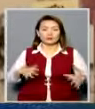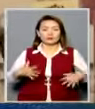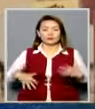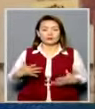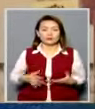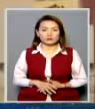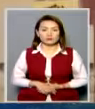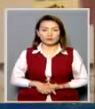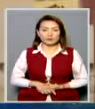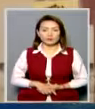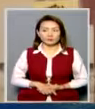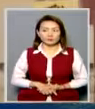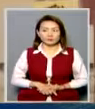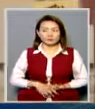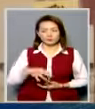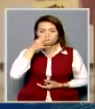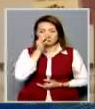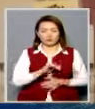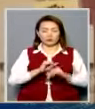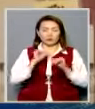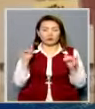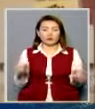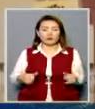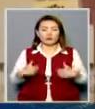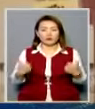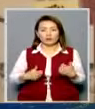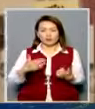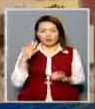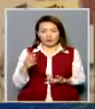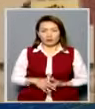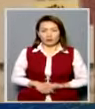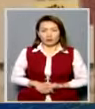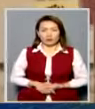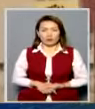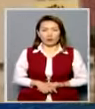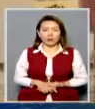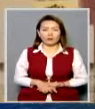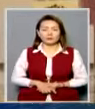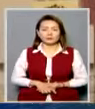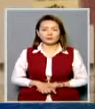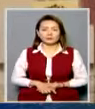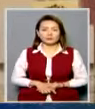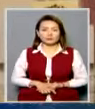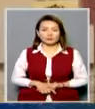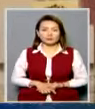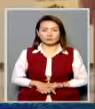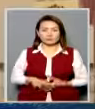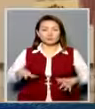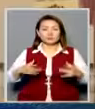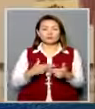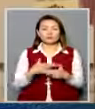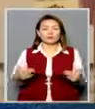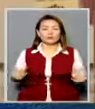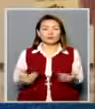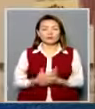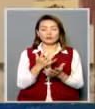семинарға тәжірибе алмасуға, қатынасуға келіп отырмыз. Бұл тақырып, семинардың тақырыбы